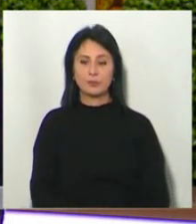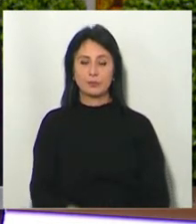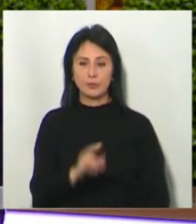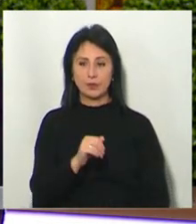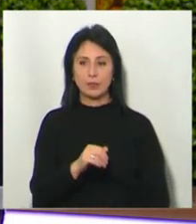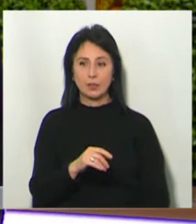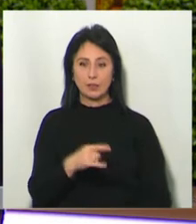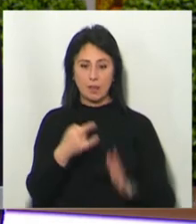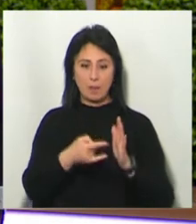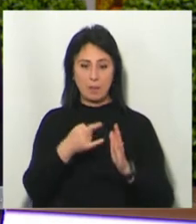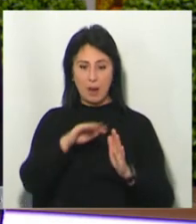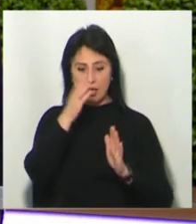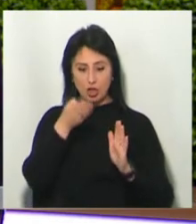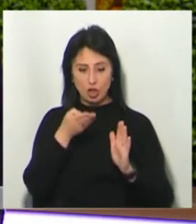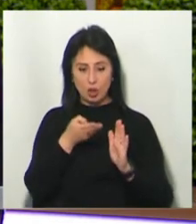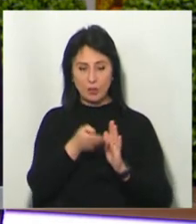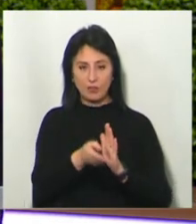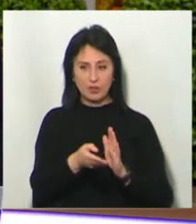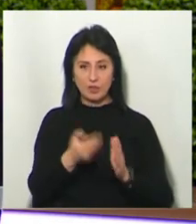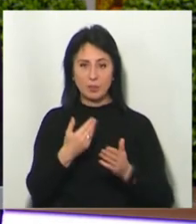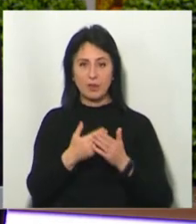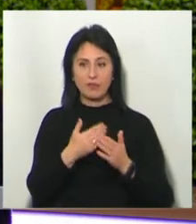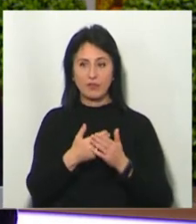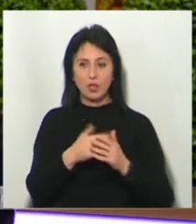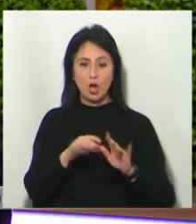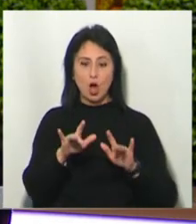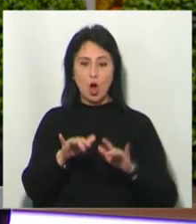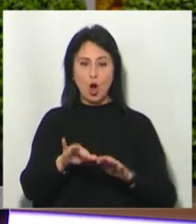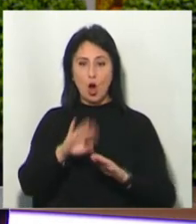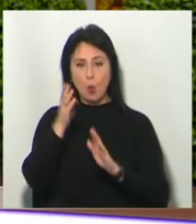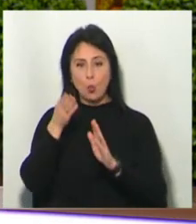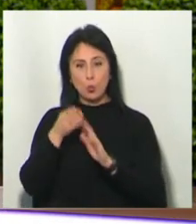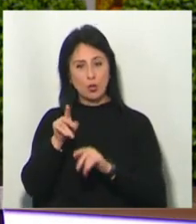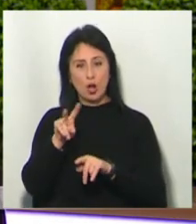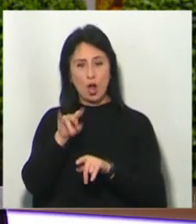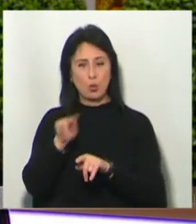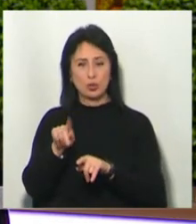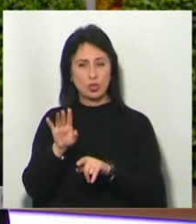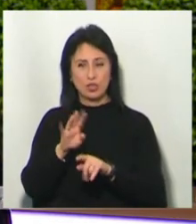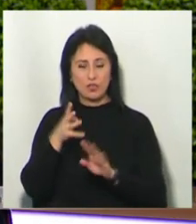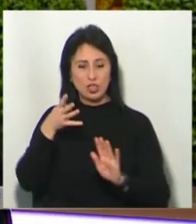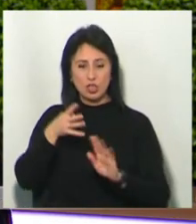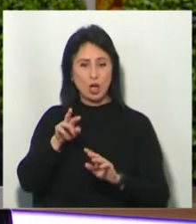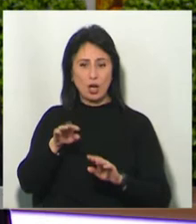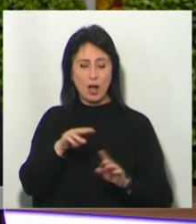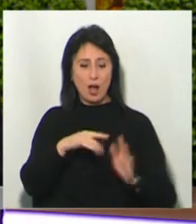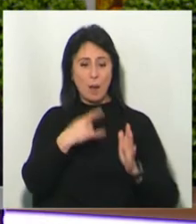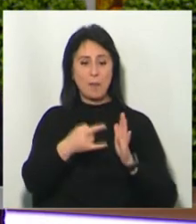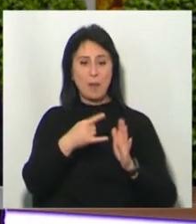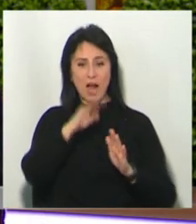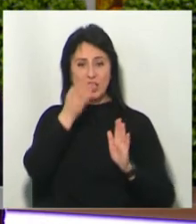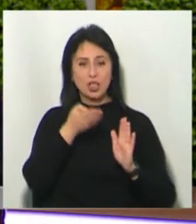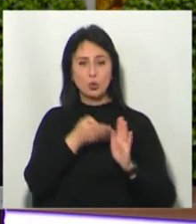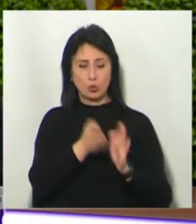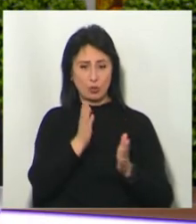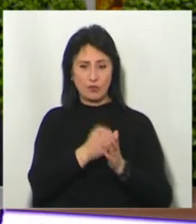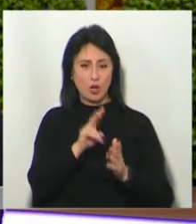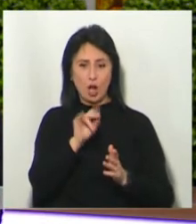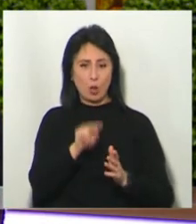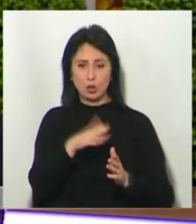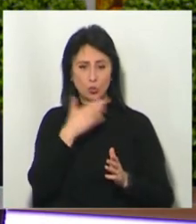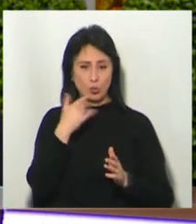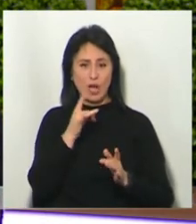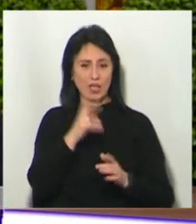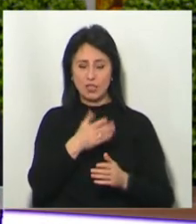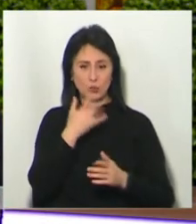Da, მაგნიტურეზონანსული ტომოგრაფია არ წარმოადგენს, ვთქვათ, იგივე კომპიუტერული ტომოგრაფიასთან მიმართებაში რაღაცა დასხივების ან კიდევ რაღაცა